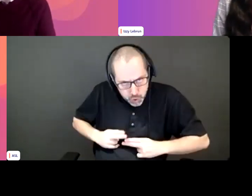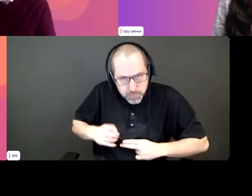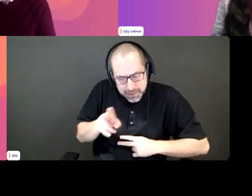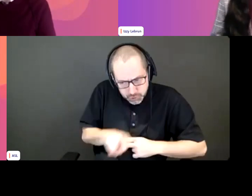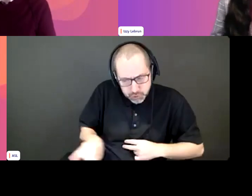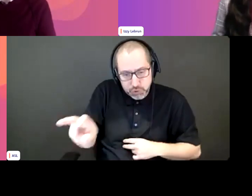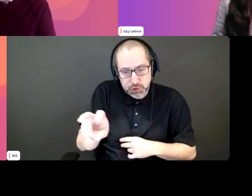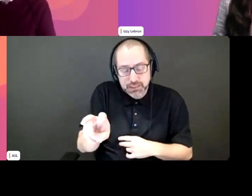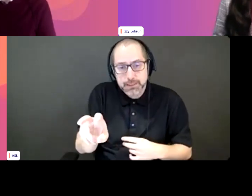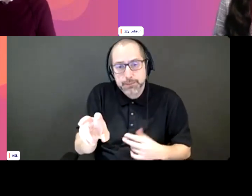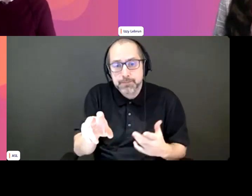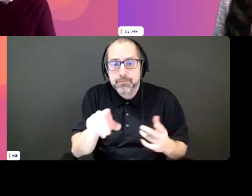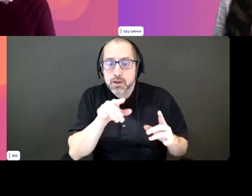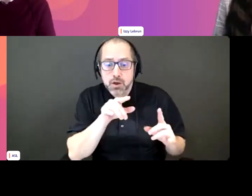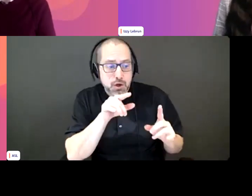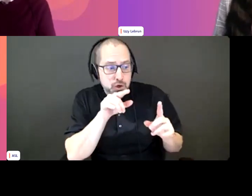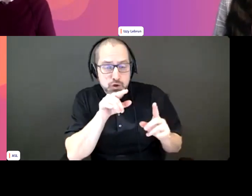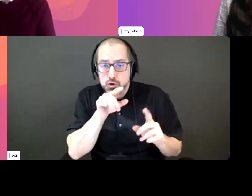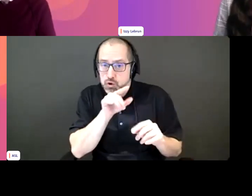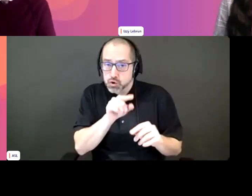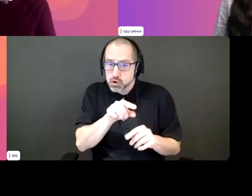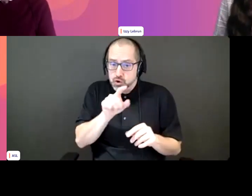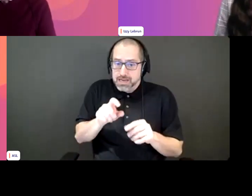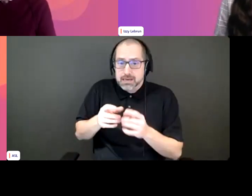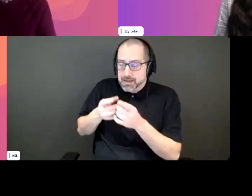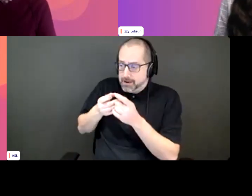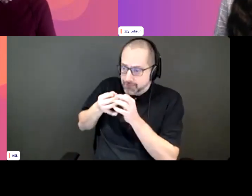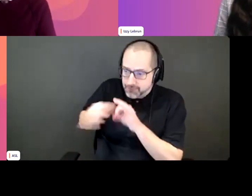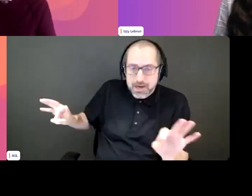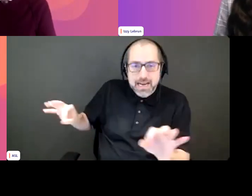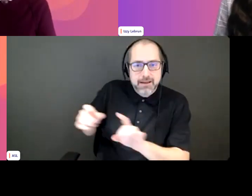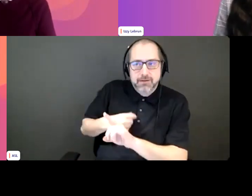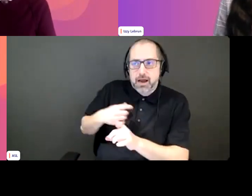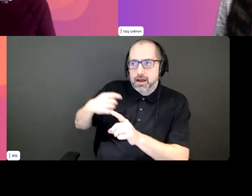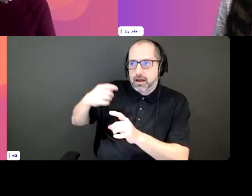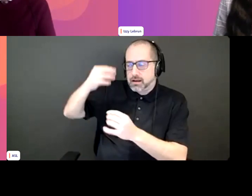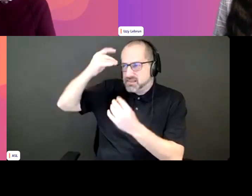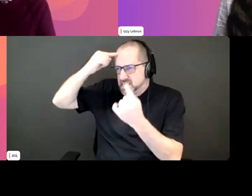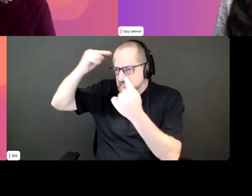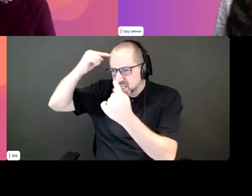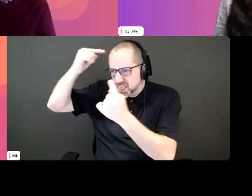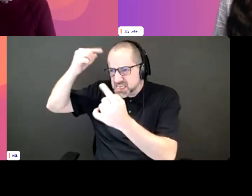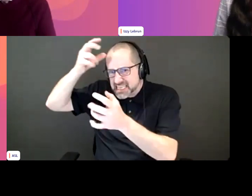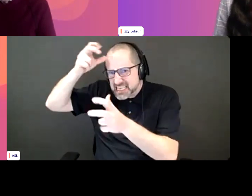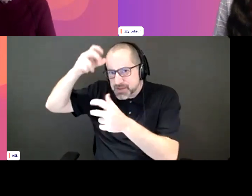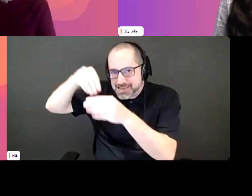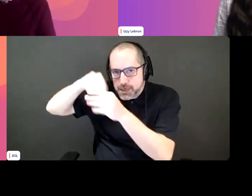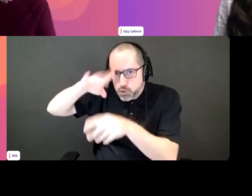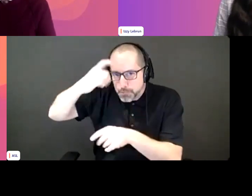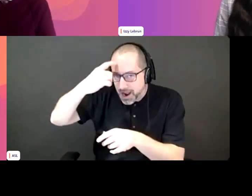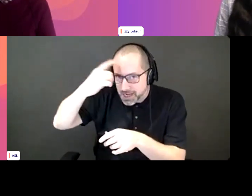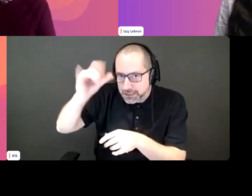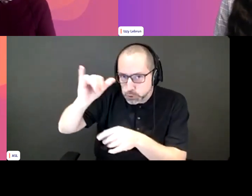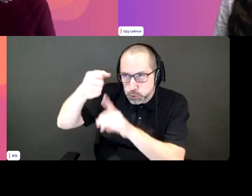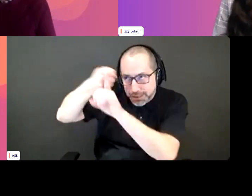donc passe à un stade de guérison doivent pouvoir être libre des